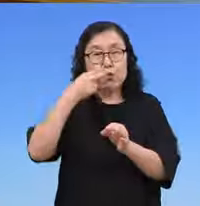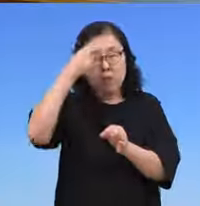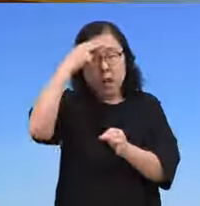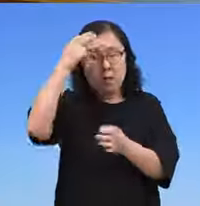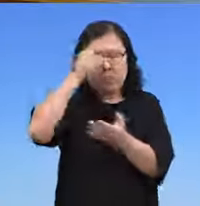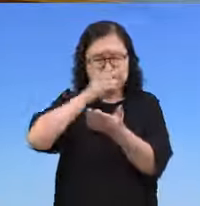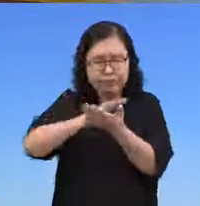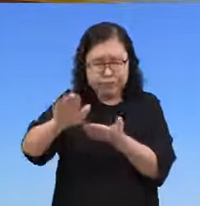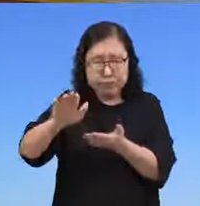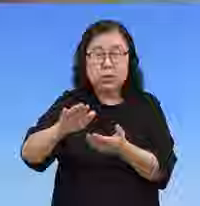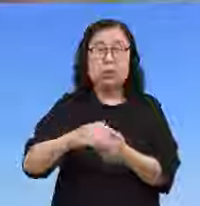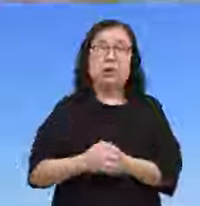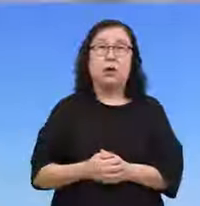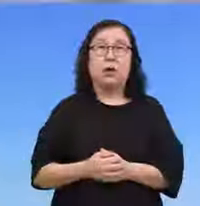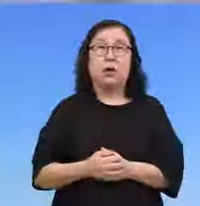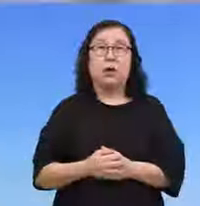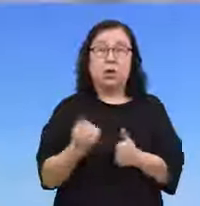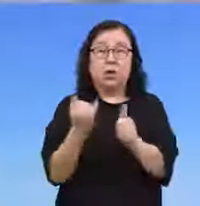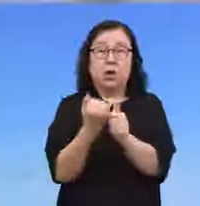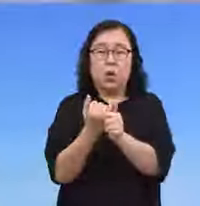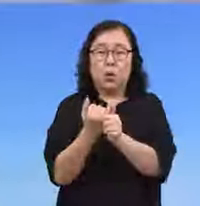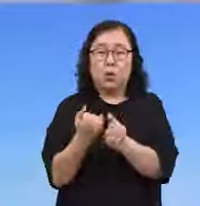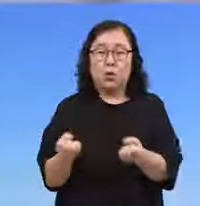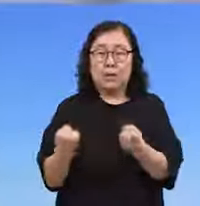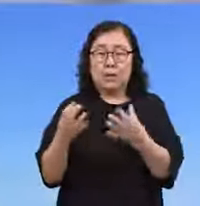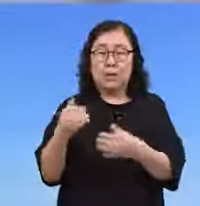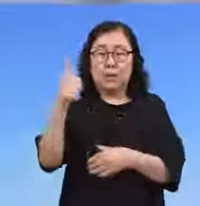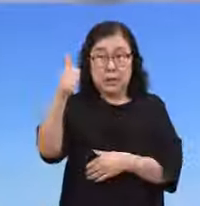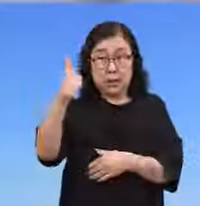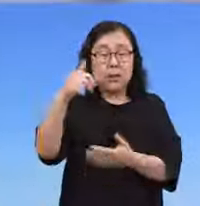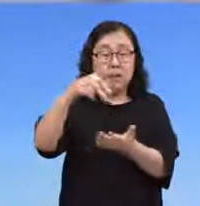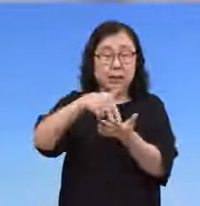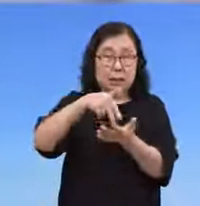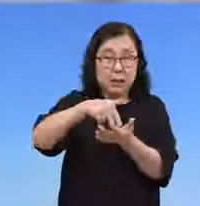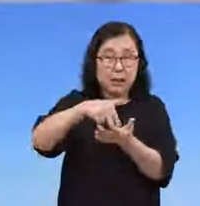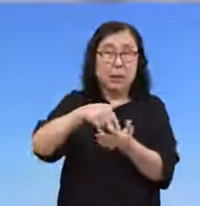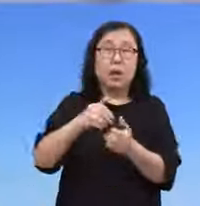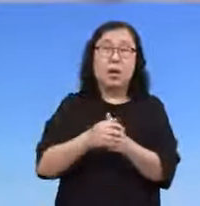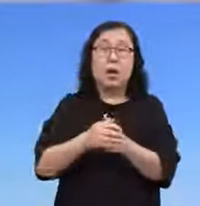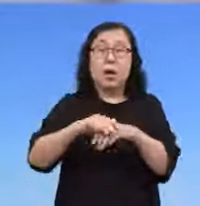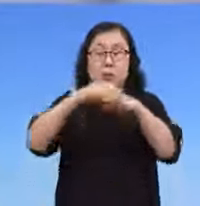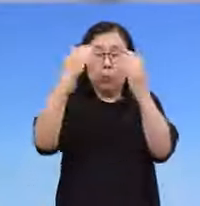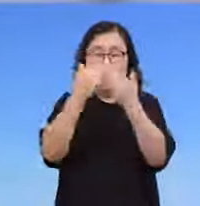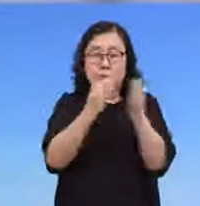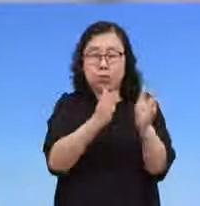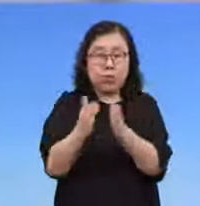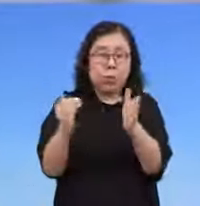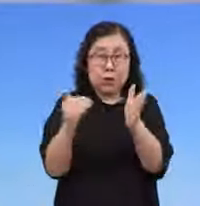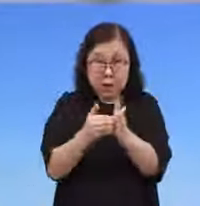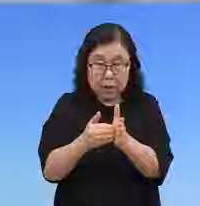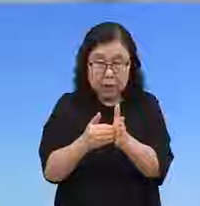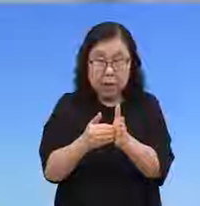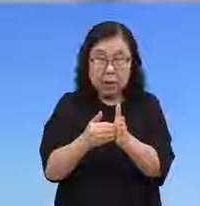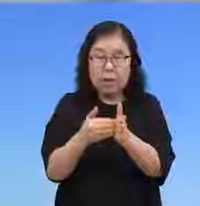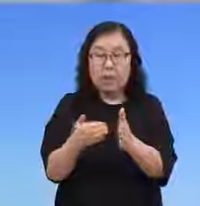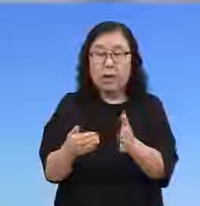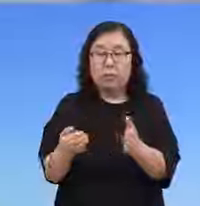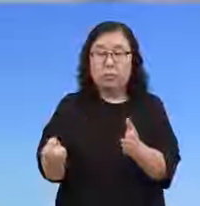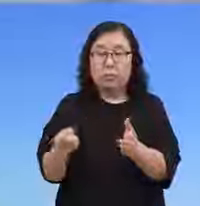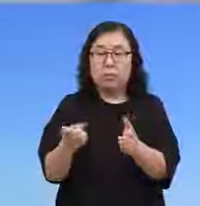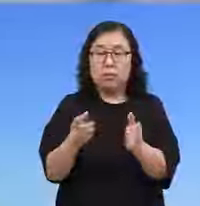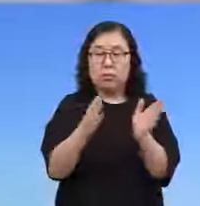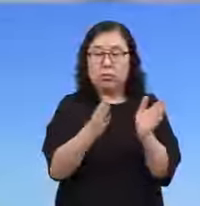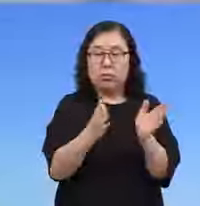떨어진지라. 그 혼주 입장에서 뭐 모든 걸 다 갖추지 않았습니까? 모든 손색이